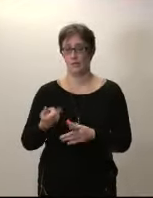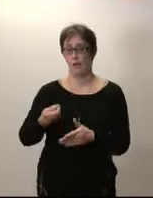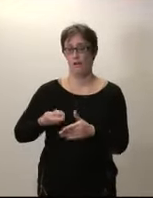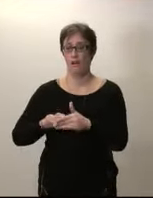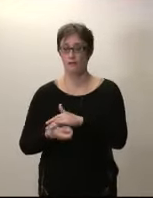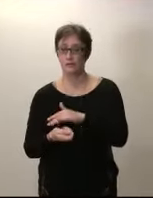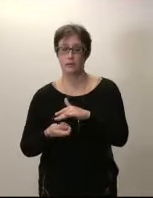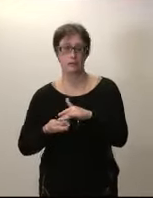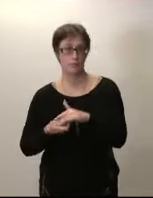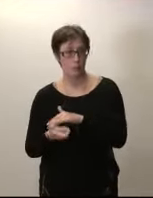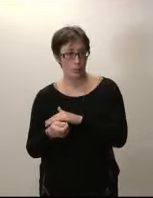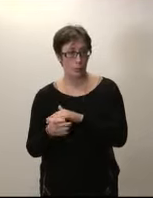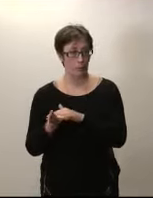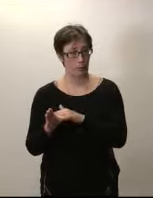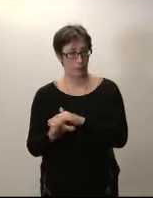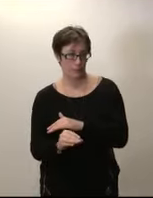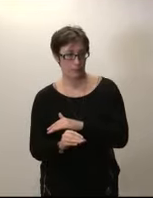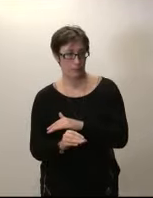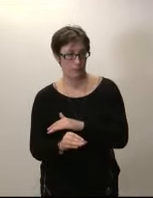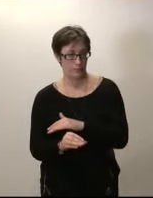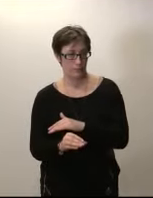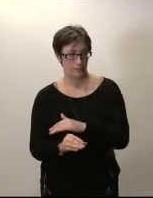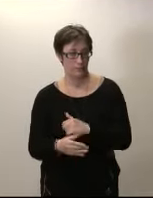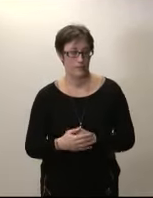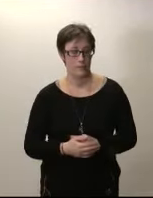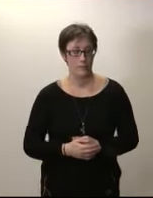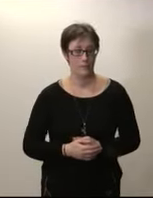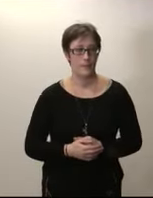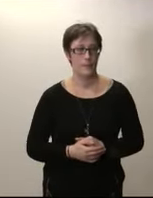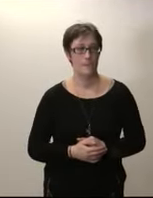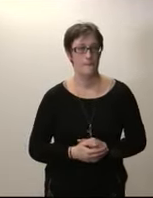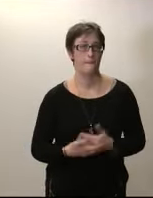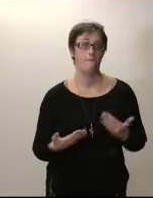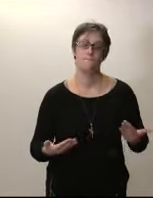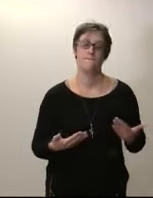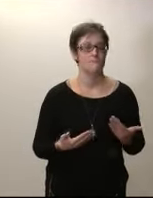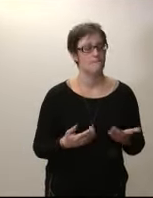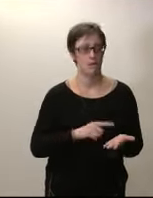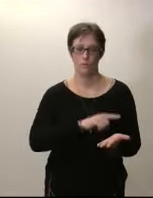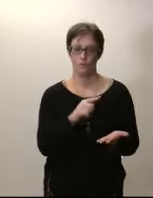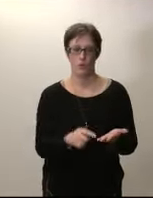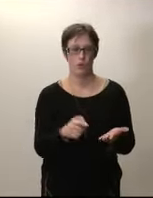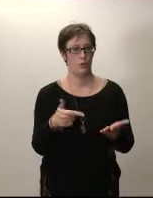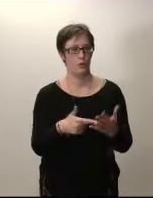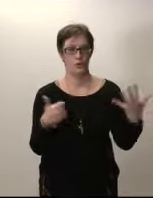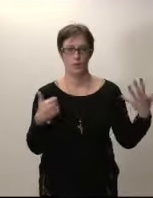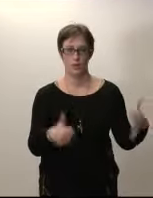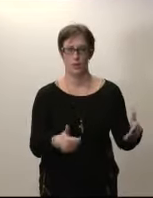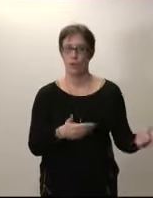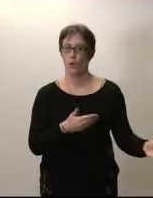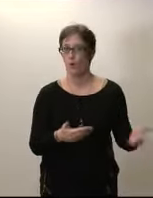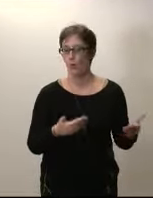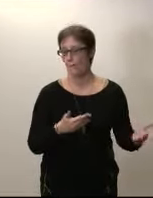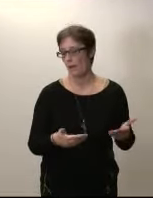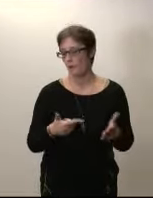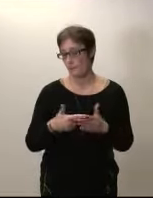seront plus du tout à la même hauteur. Je dis que le budget 2016 par rapport au budget 2015 dont